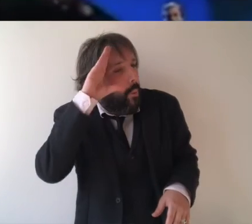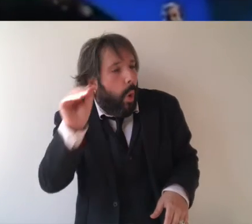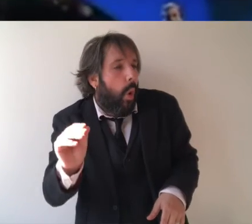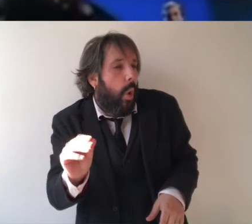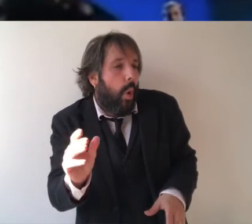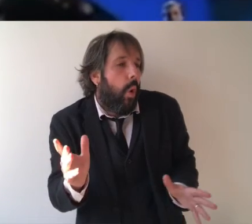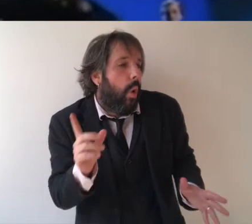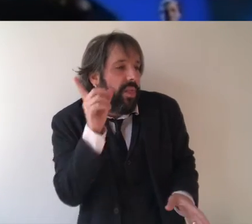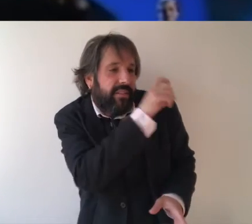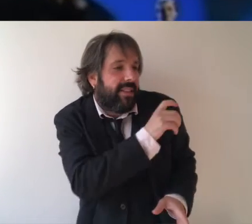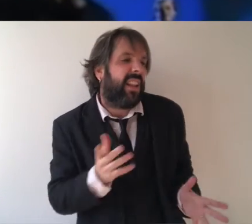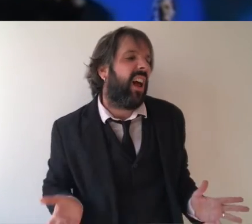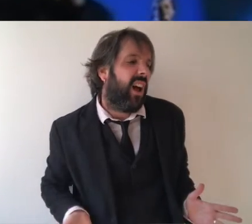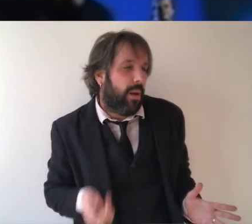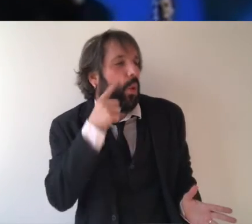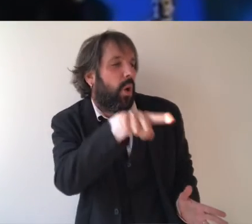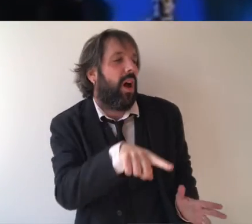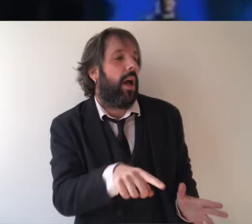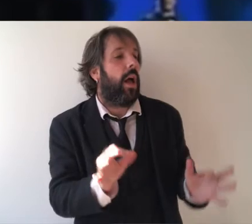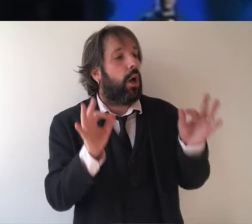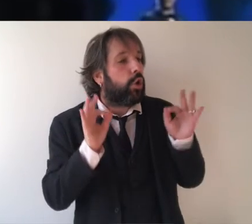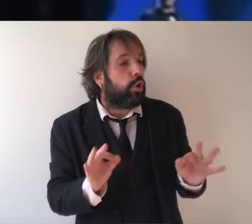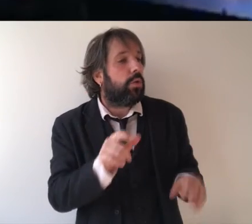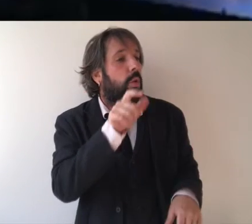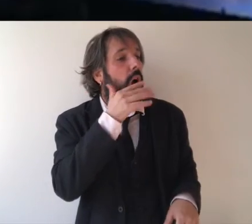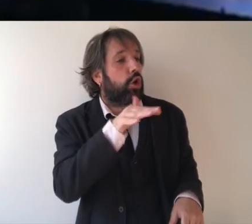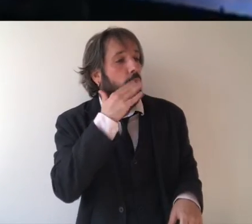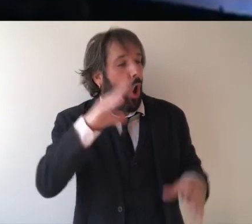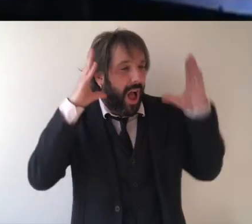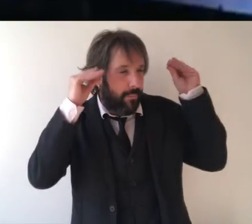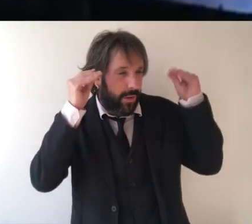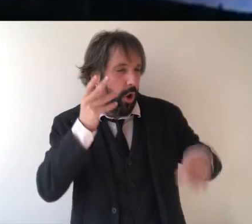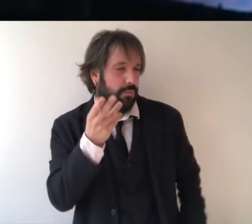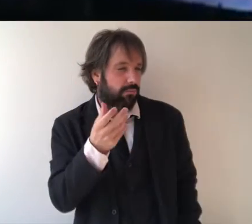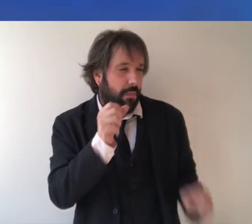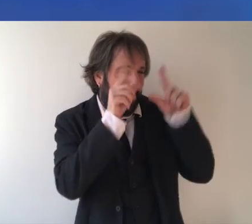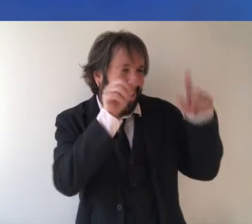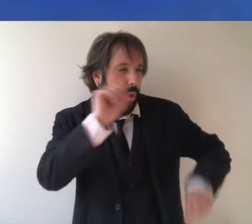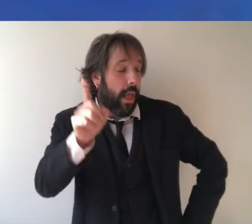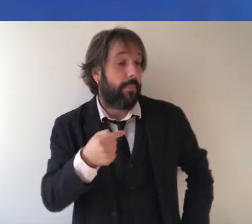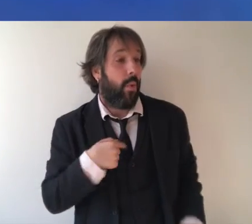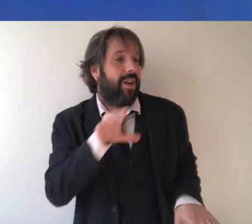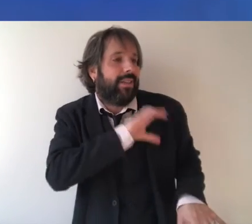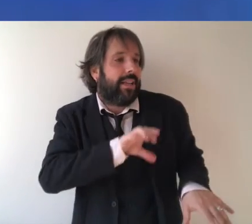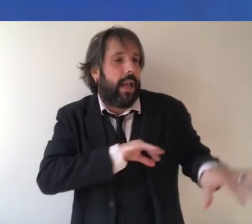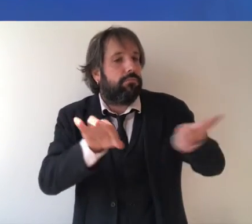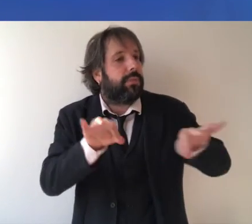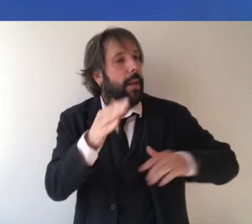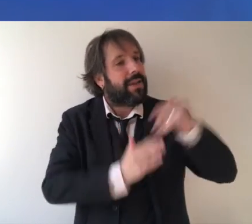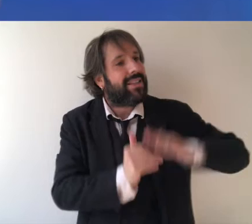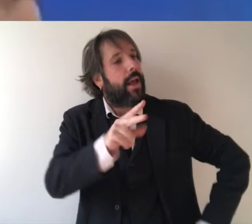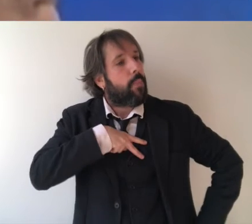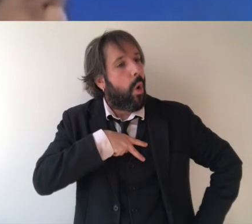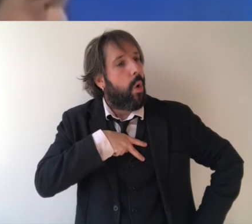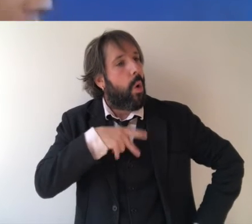peu pro, c'est plus compréhensible, je comprends. Donc, effectivement, de la part d'un chanteur amateur, ça ne m'étonne pas. J'essayais juste d'arranger, parce que c'est mon